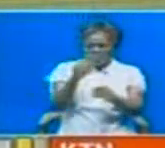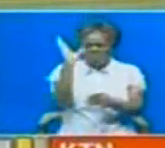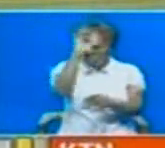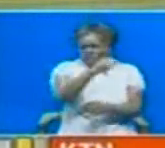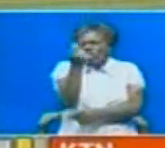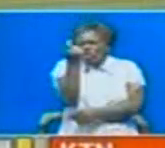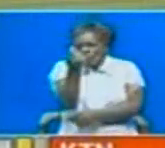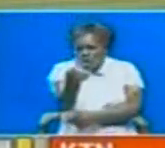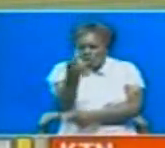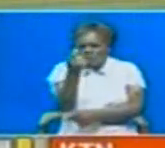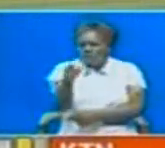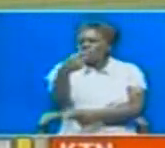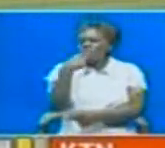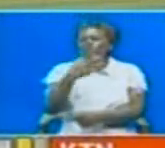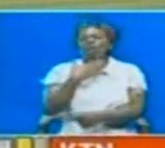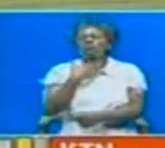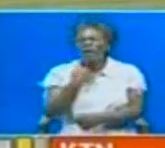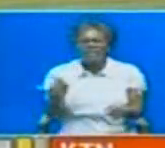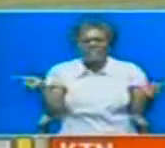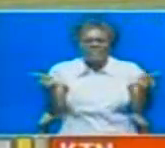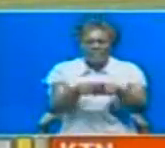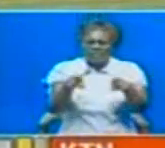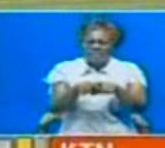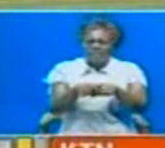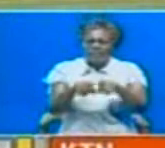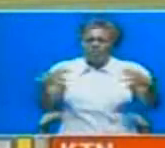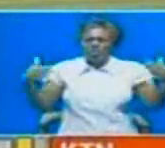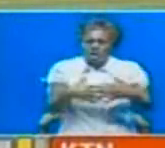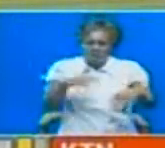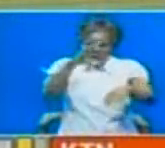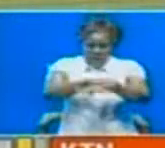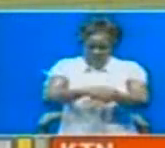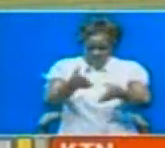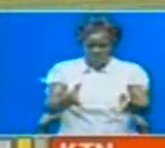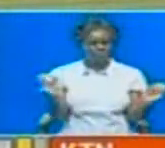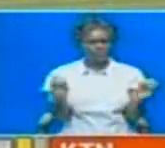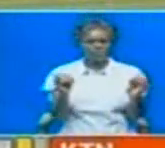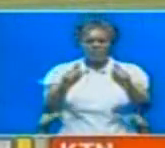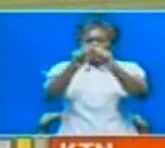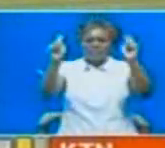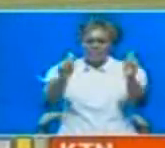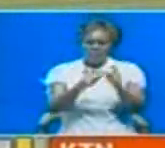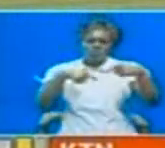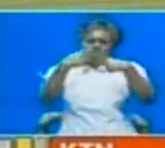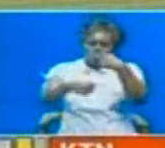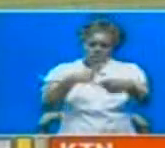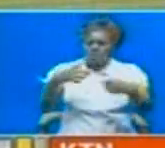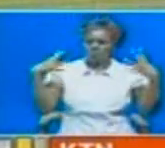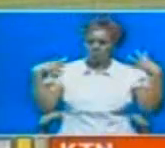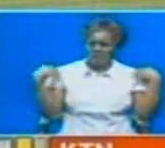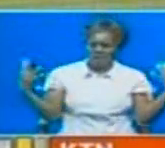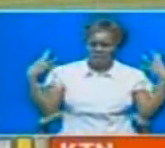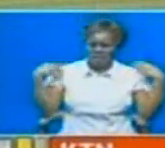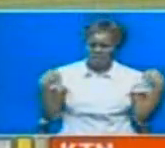na Muhyiddin anasema hataki kamwe kupatwa na mshtuko wa msimu huo. Timu hii inaendelea kujifua